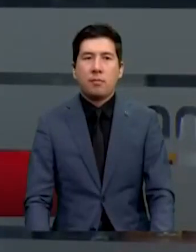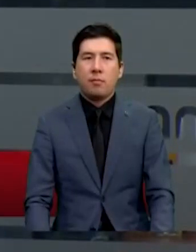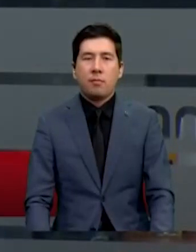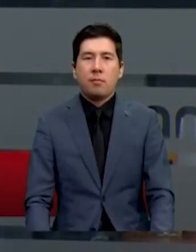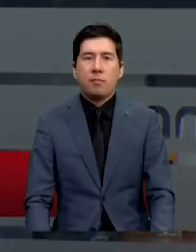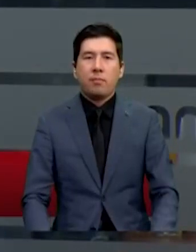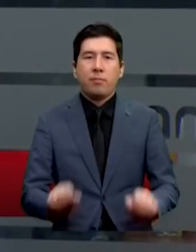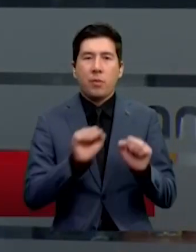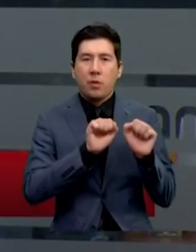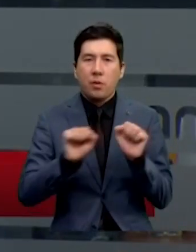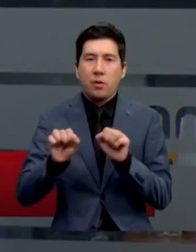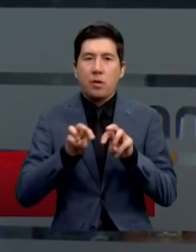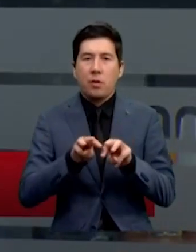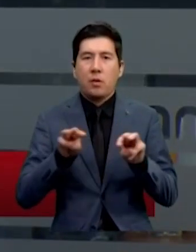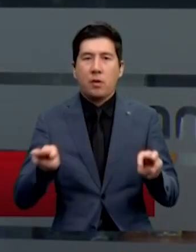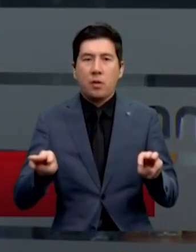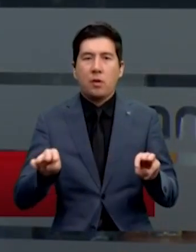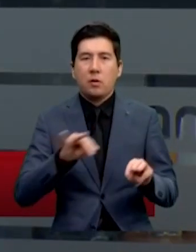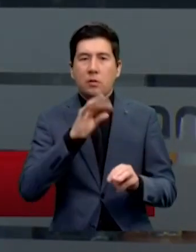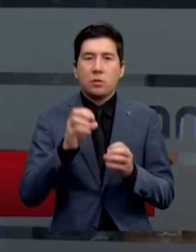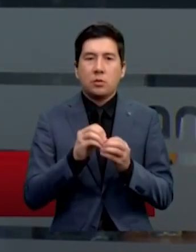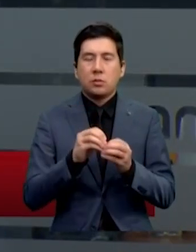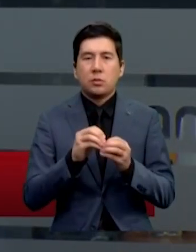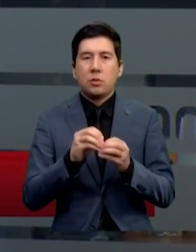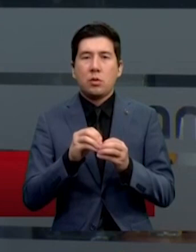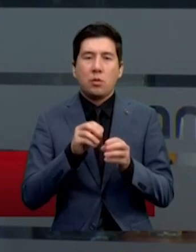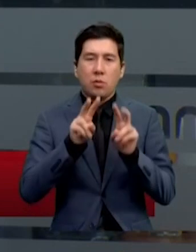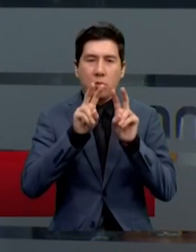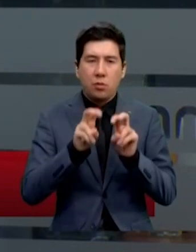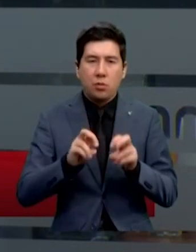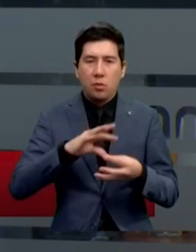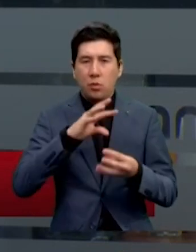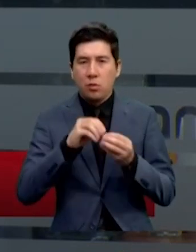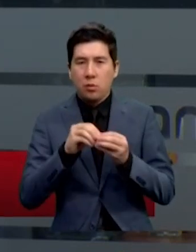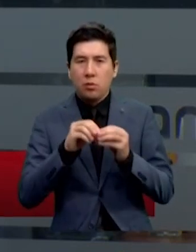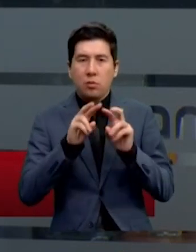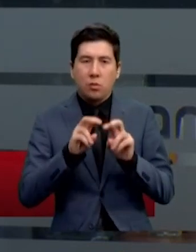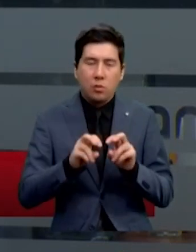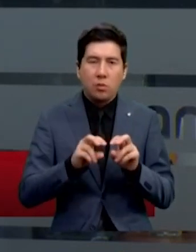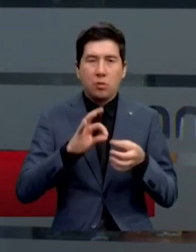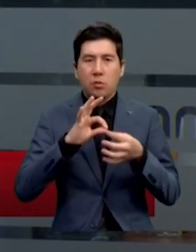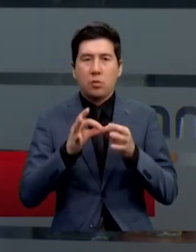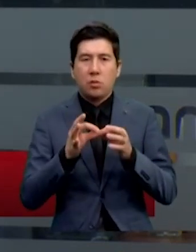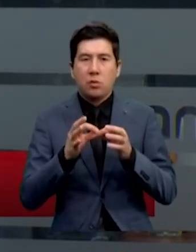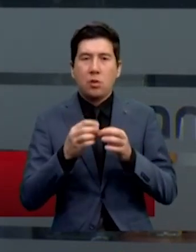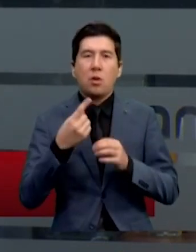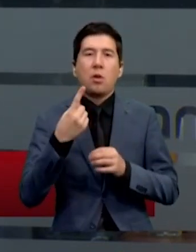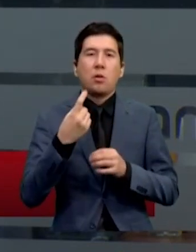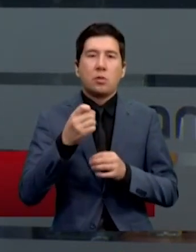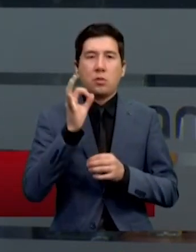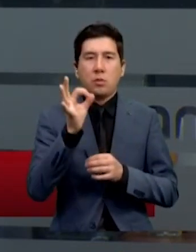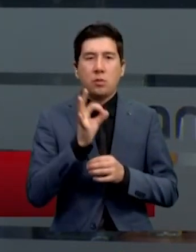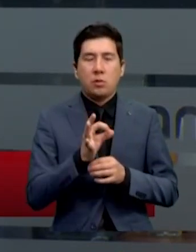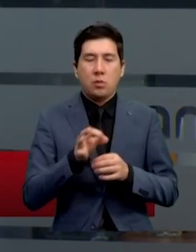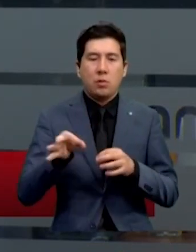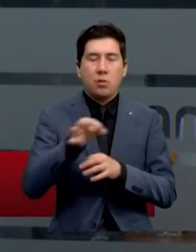Қорғаныс министрлігі қазақ әскерінің әлеуетін бағамдайтын қорытынды тек серіс жүргізбек. Дайындық жеке құрамды 100% дерлік тарта отырып